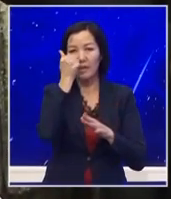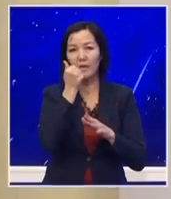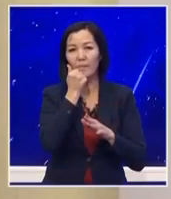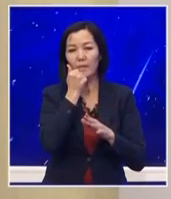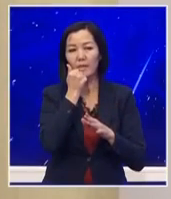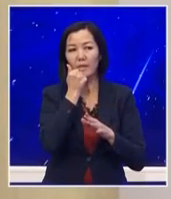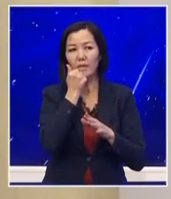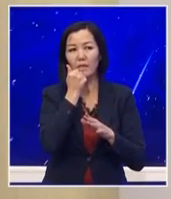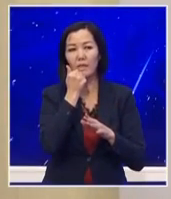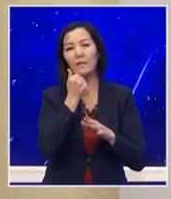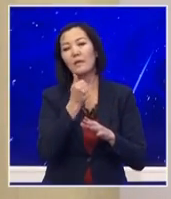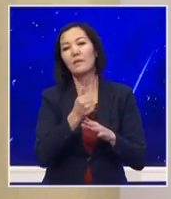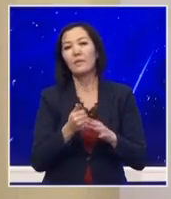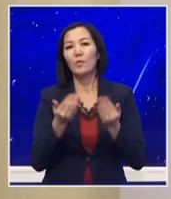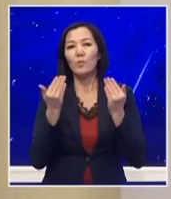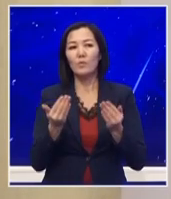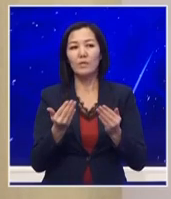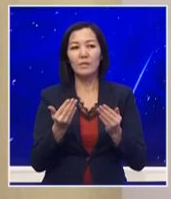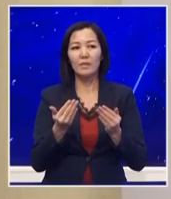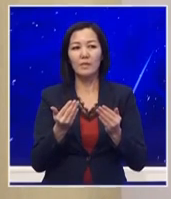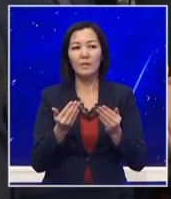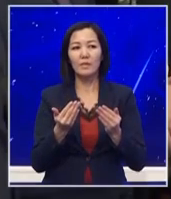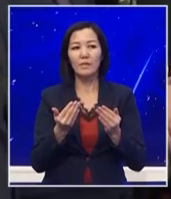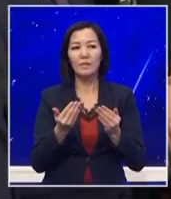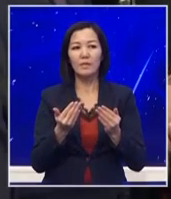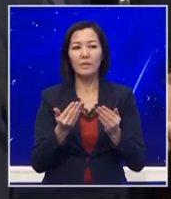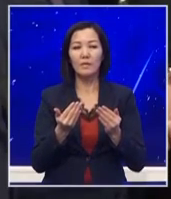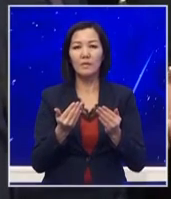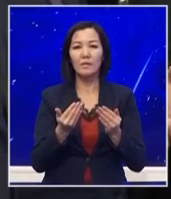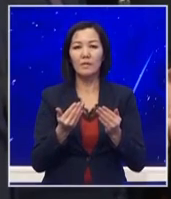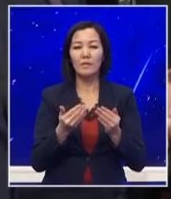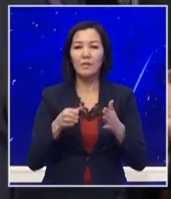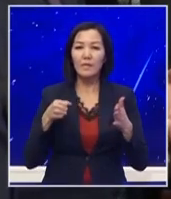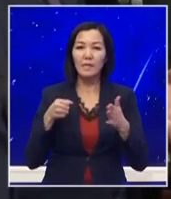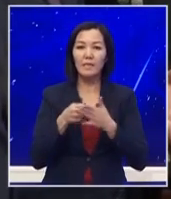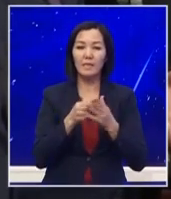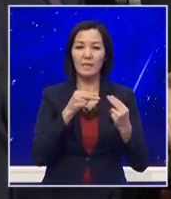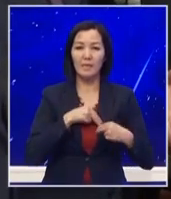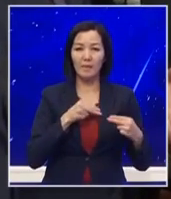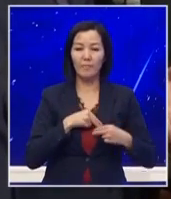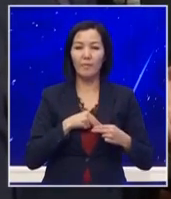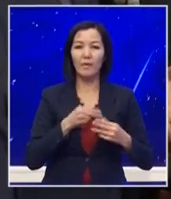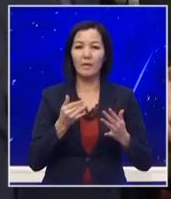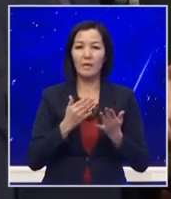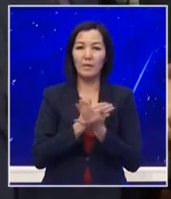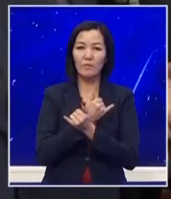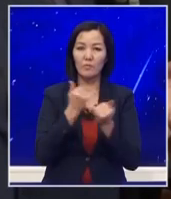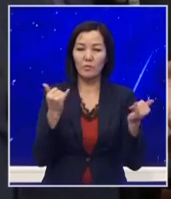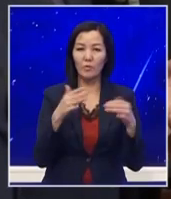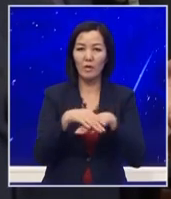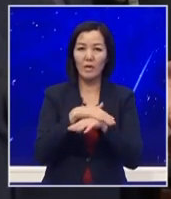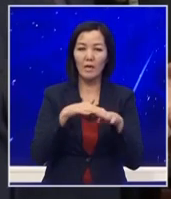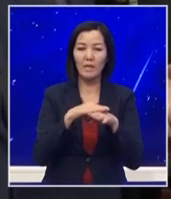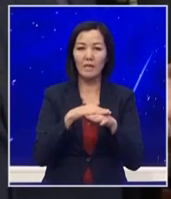алыңыз. Мына осы жолда, осы баспалдаққа, осы жерге дейін жету үшін еңбек еттік. Ел үшін еңбек еттік, соның бәрін